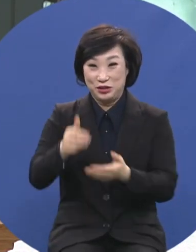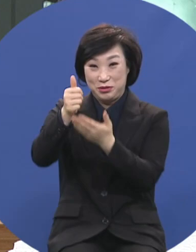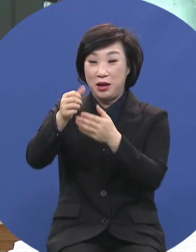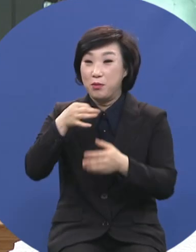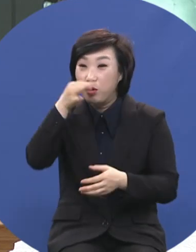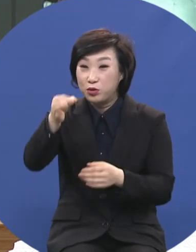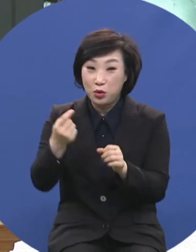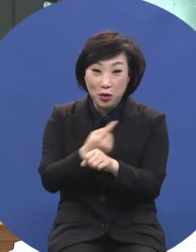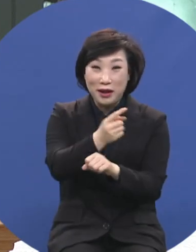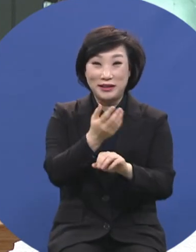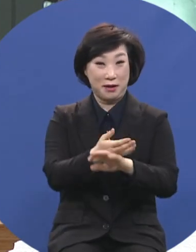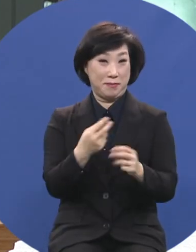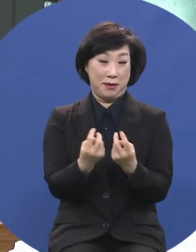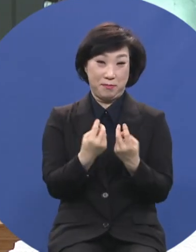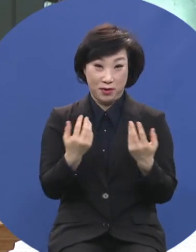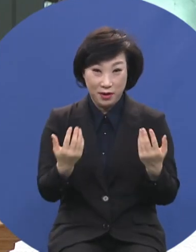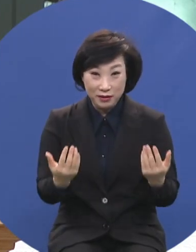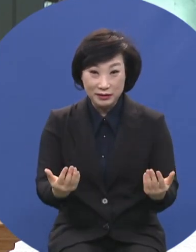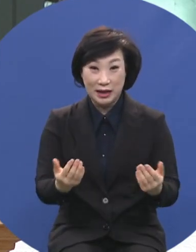대책이 없다.